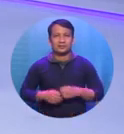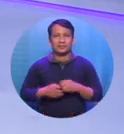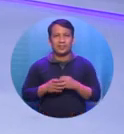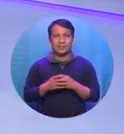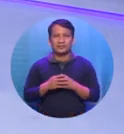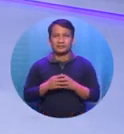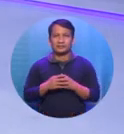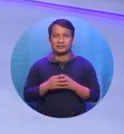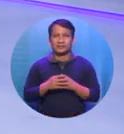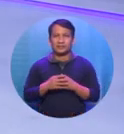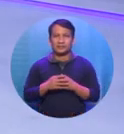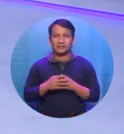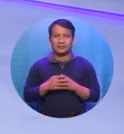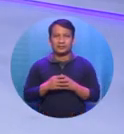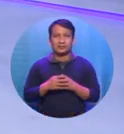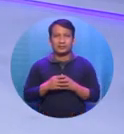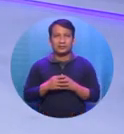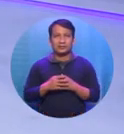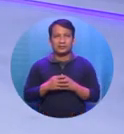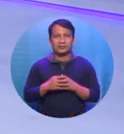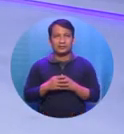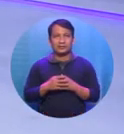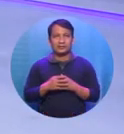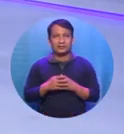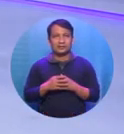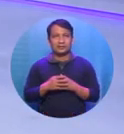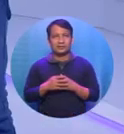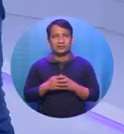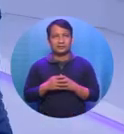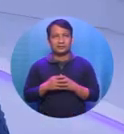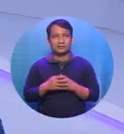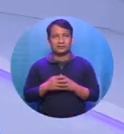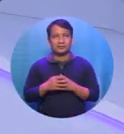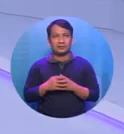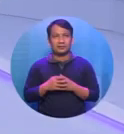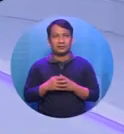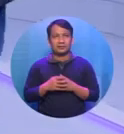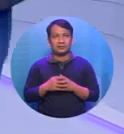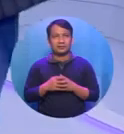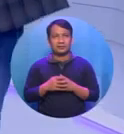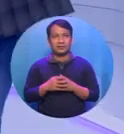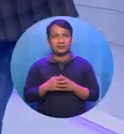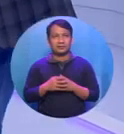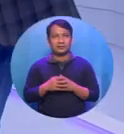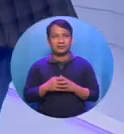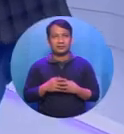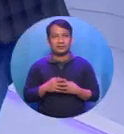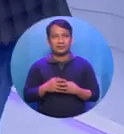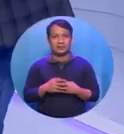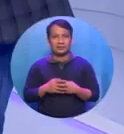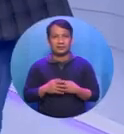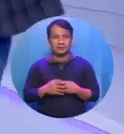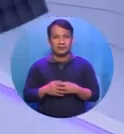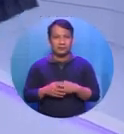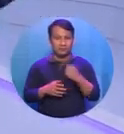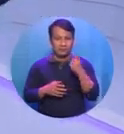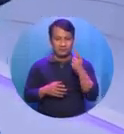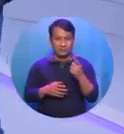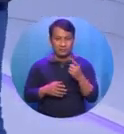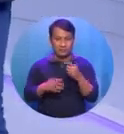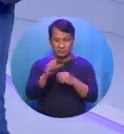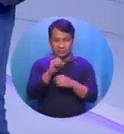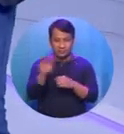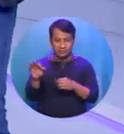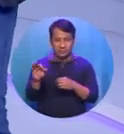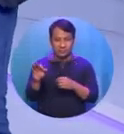Ma'am. Opo. Pakipatay po yung TV na wala muna. Wala po. Ma'am, another trick. Kung hindi, kakancel ko talaga. Promise, ma'am. Ikakancel ko na